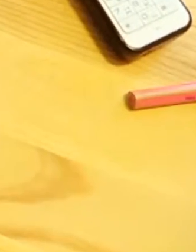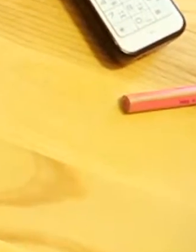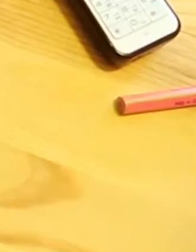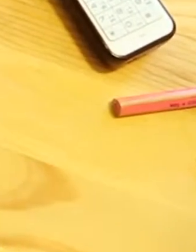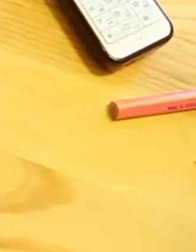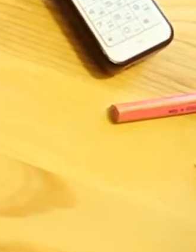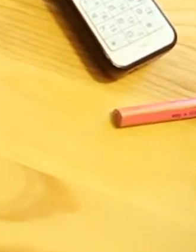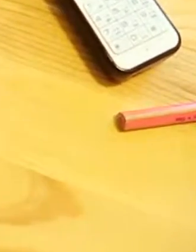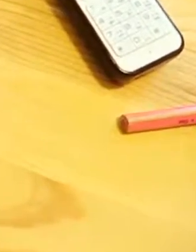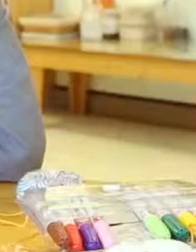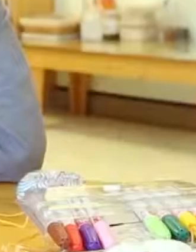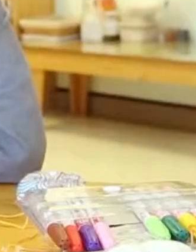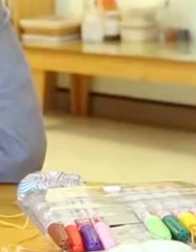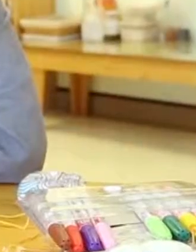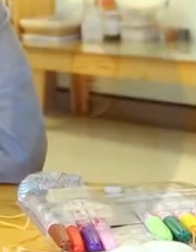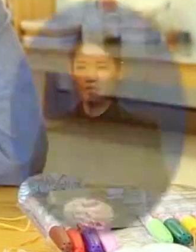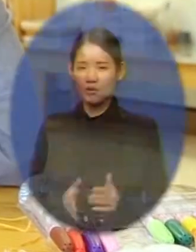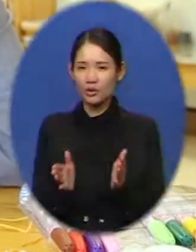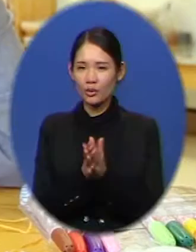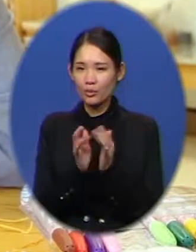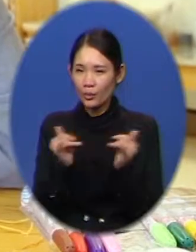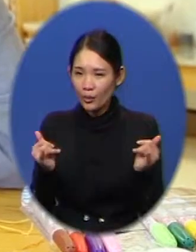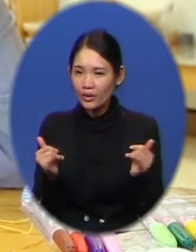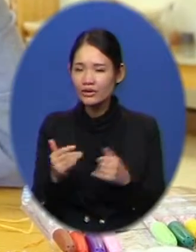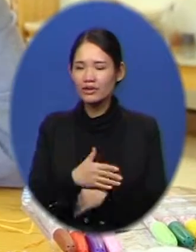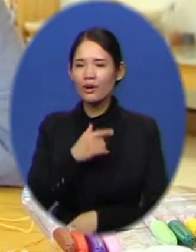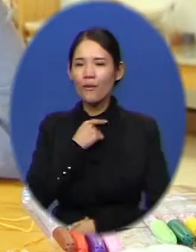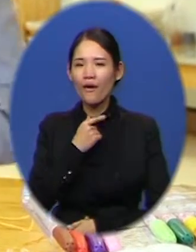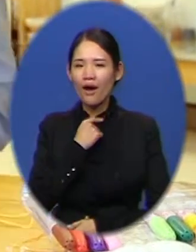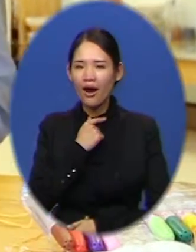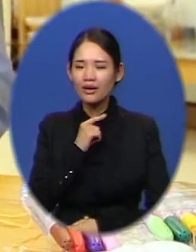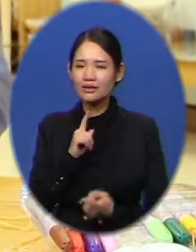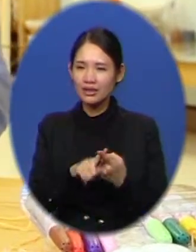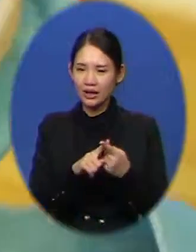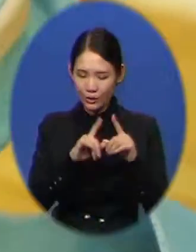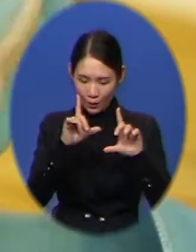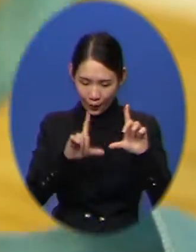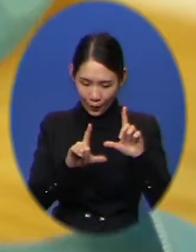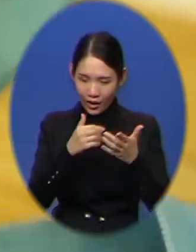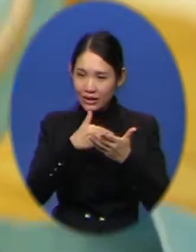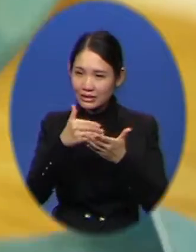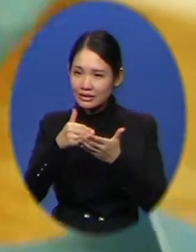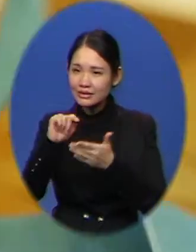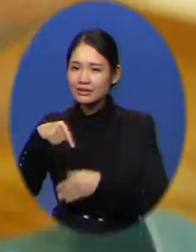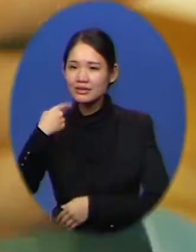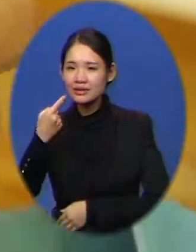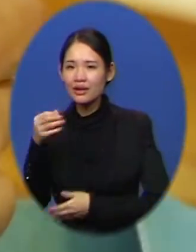그렇게 하고 다려주면 본인이 원하는 문양을 그린 뒤 바느질을 하면 되는데요.